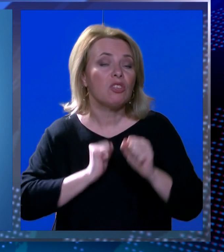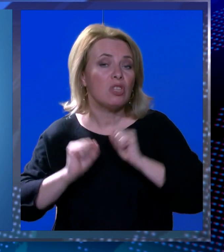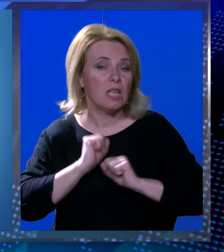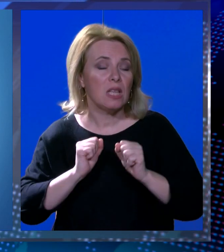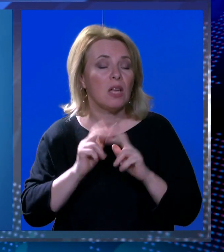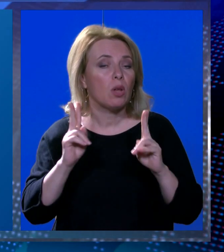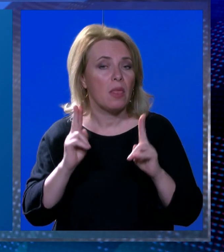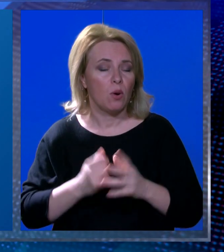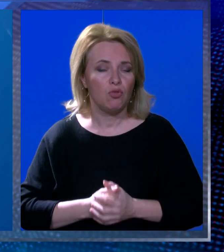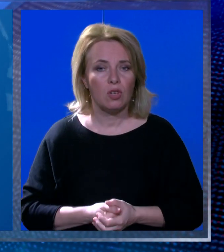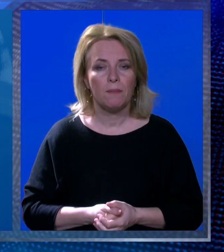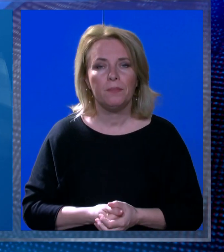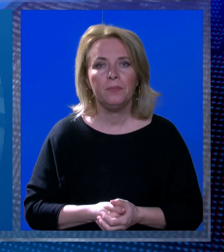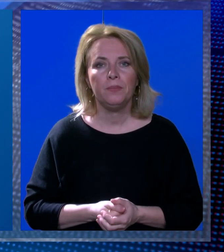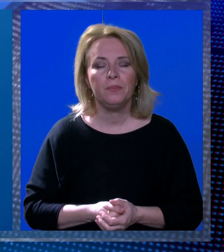od hladnoće.